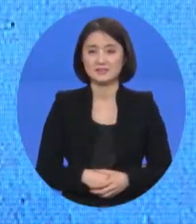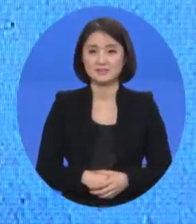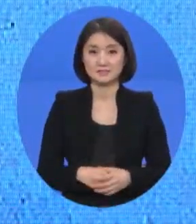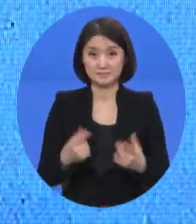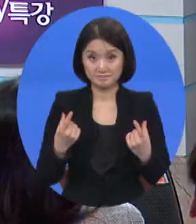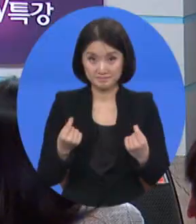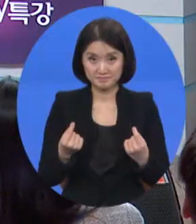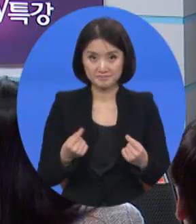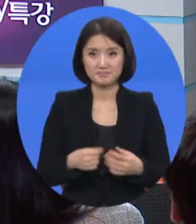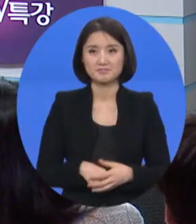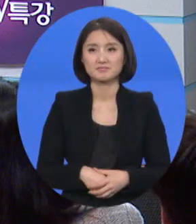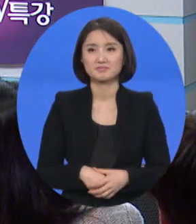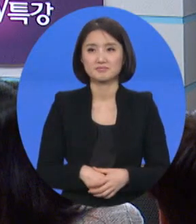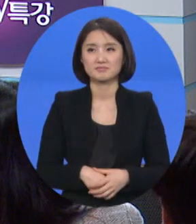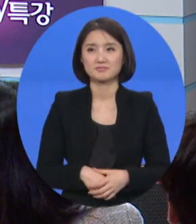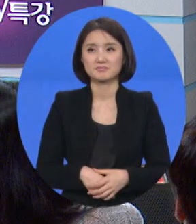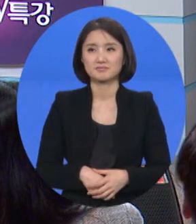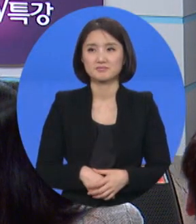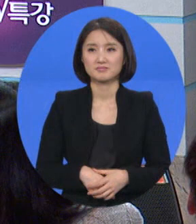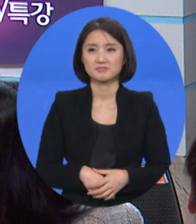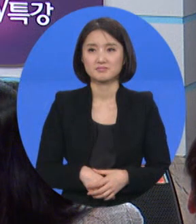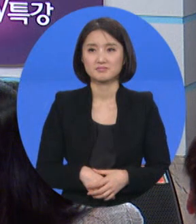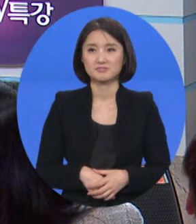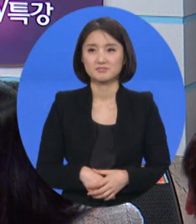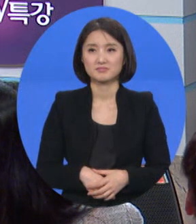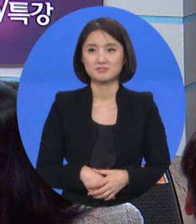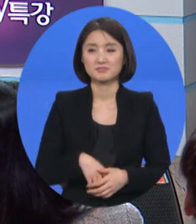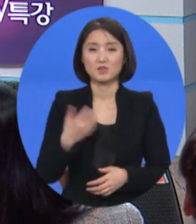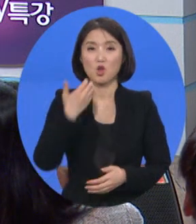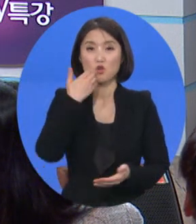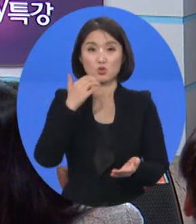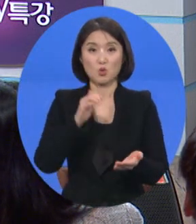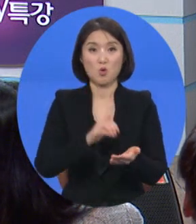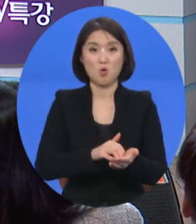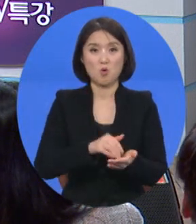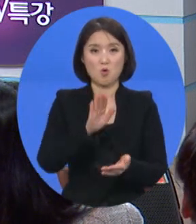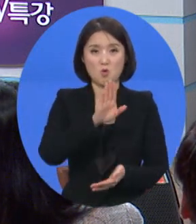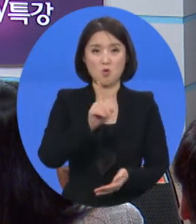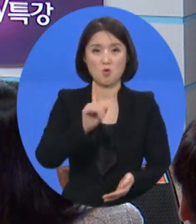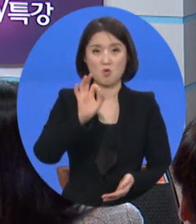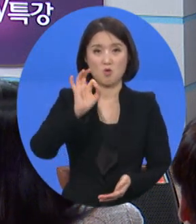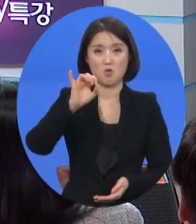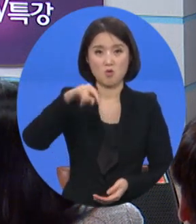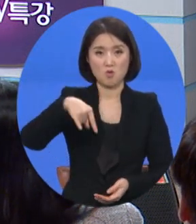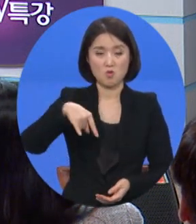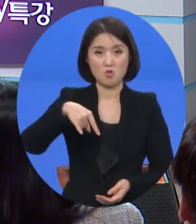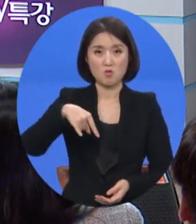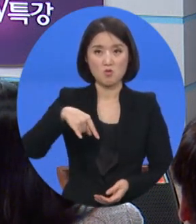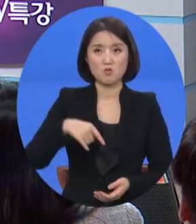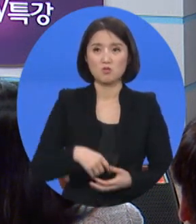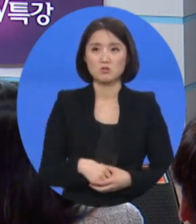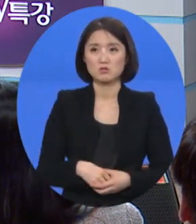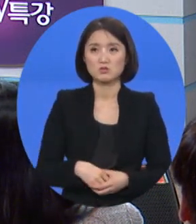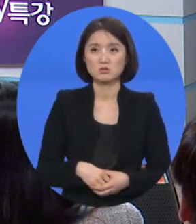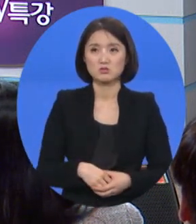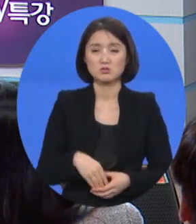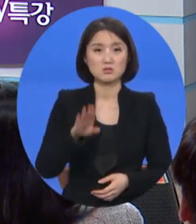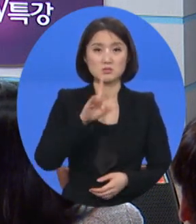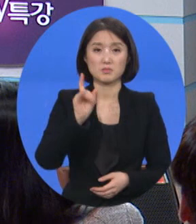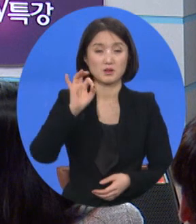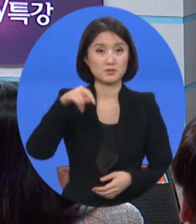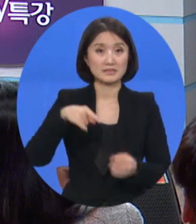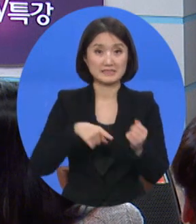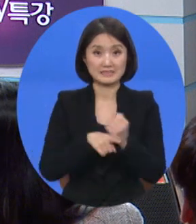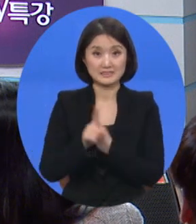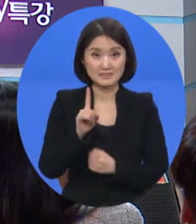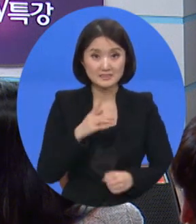생각하면 되겠습니다 자 다음에 뭐가 있나요 바이 돌이 있네요 예 바위가 있습니다 여러분 파이는 무엇을 3개 하는지